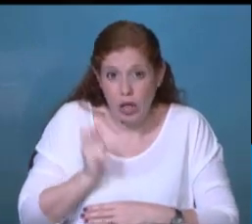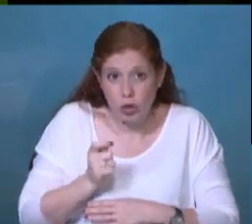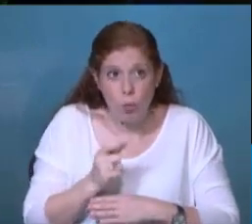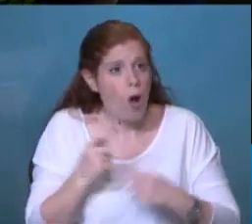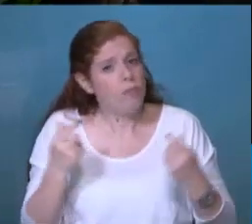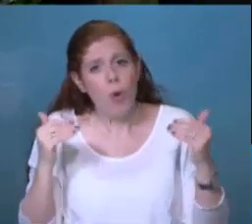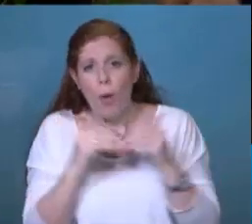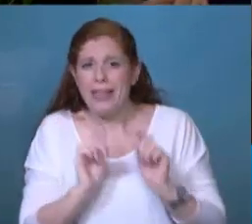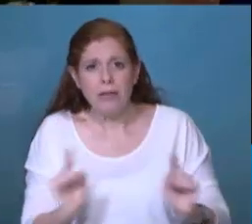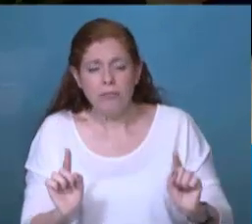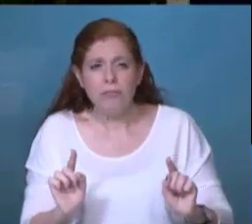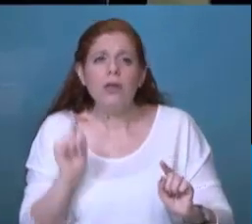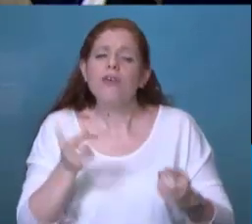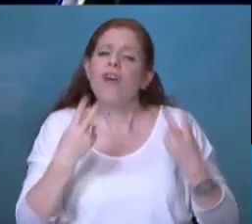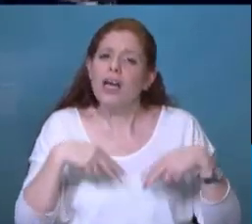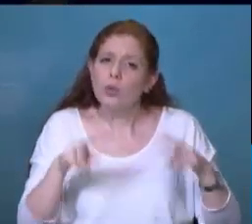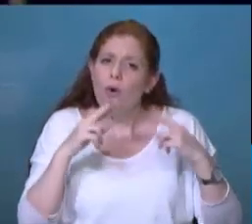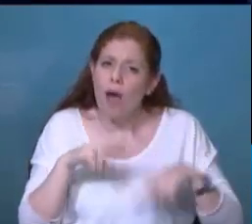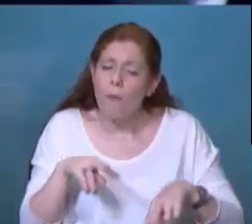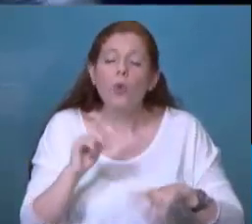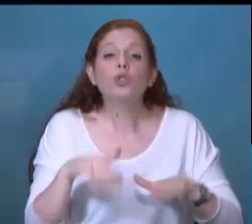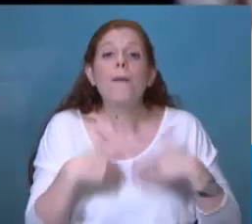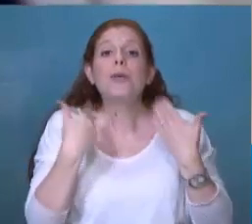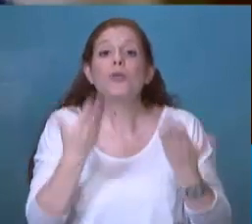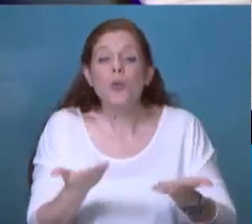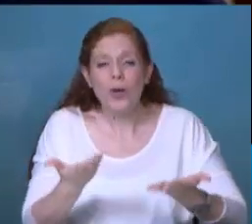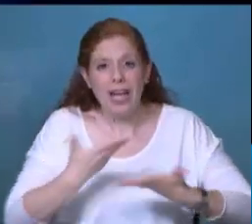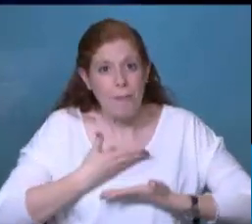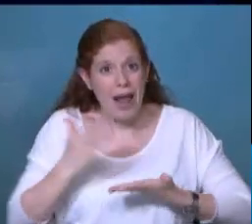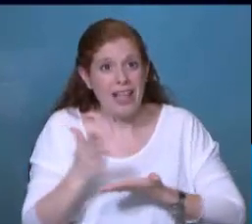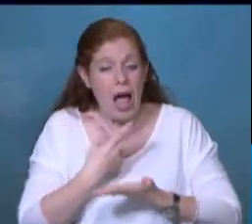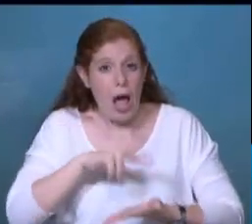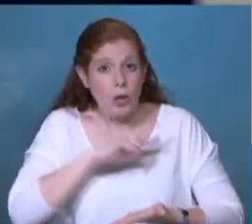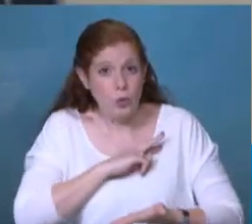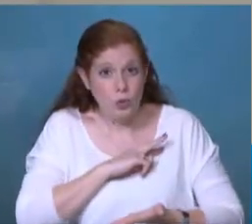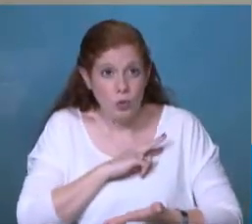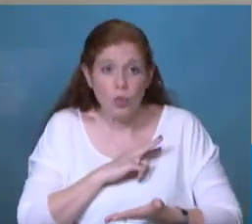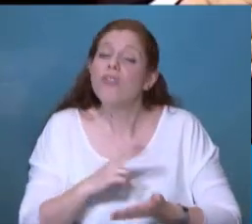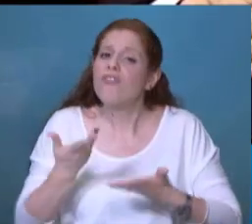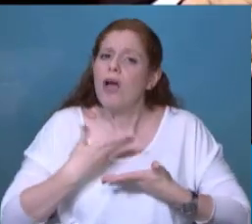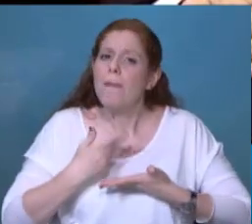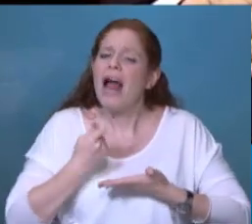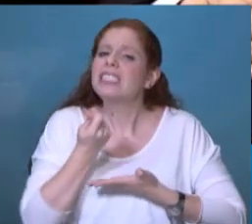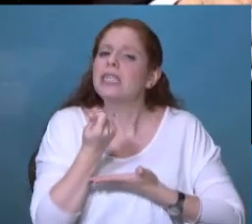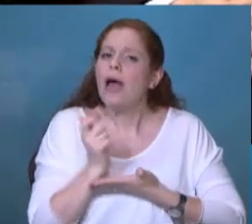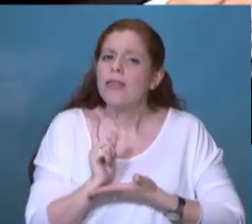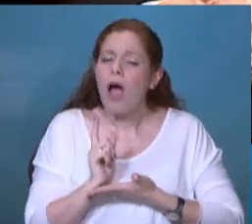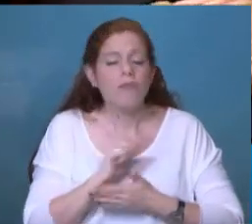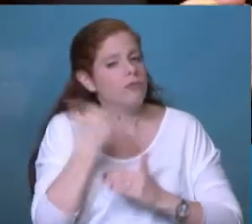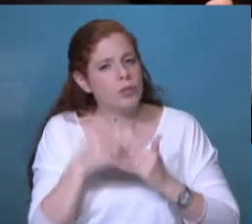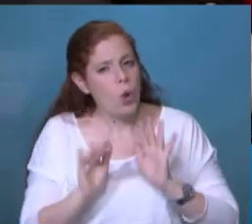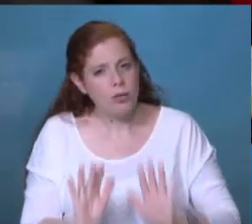במקומו. וחזרו ואמרו כי הם יתנו את קבלת האחריות לשימוע בקבלת שכר טרחה. זה כמובן לא הסתיים